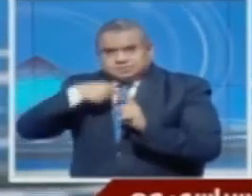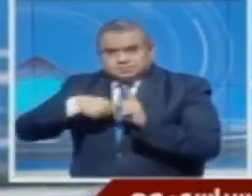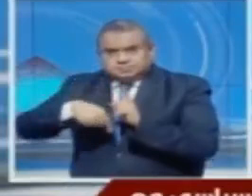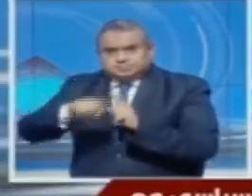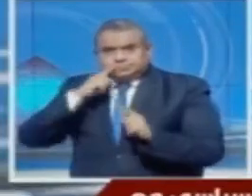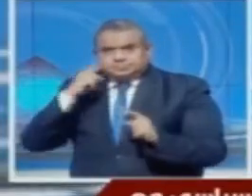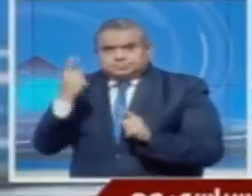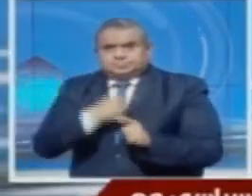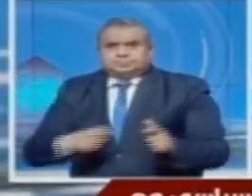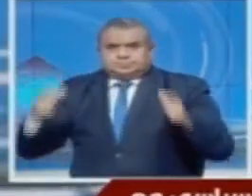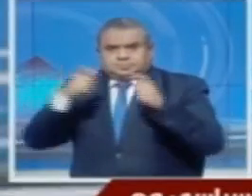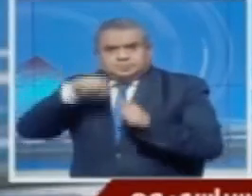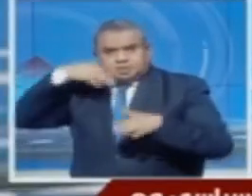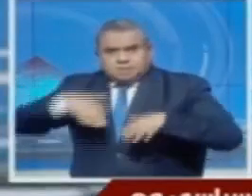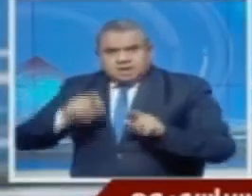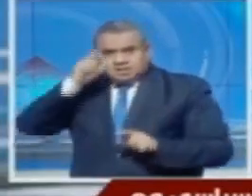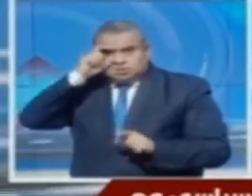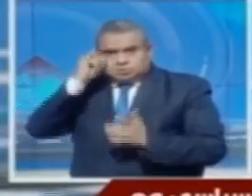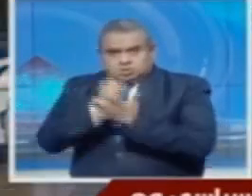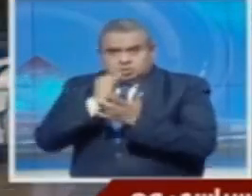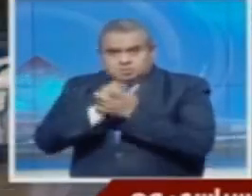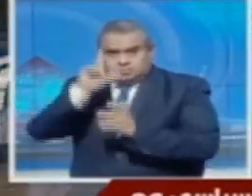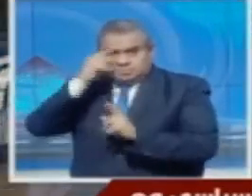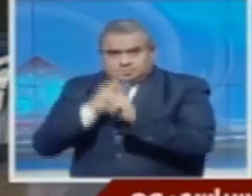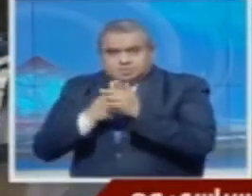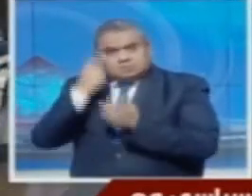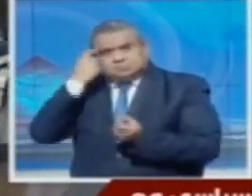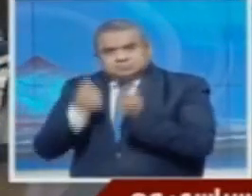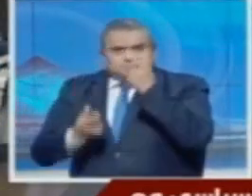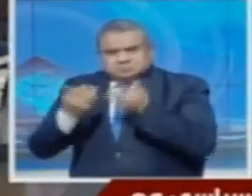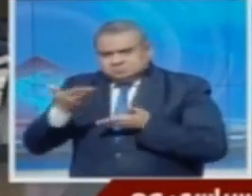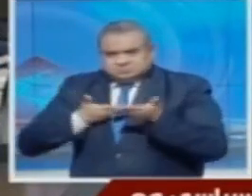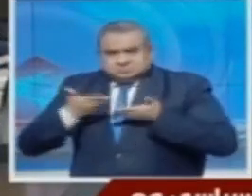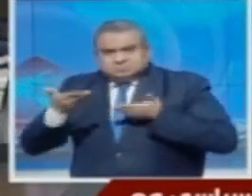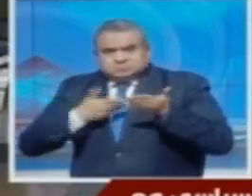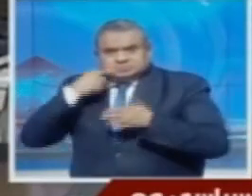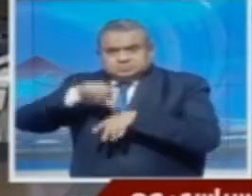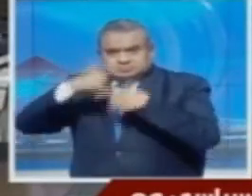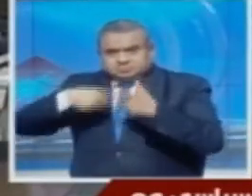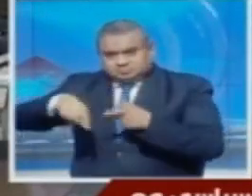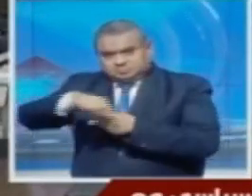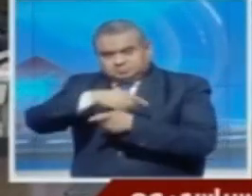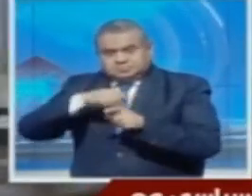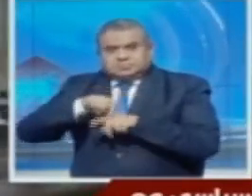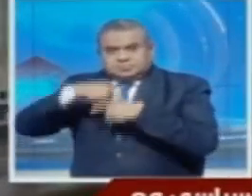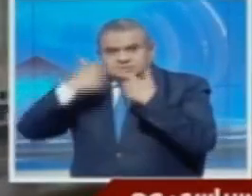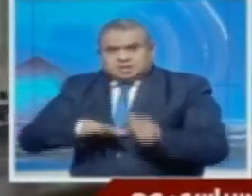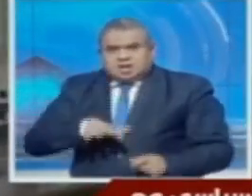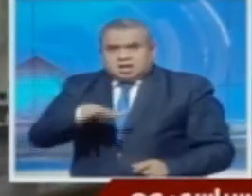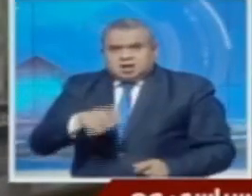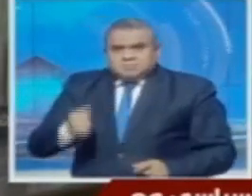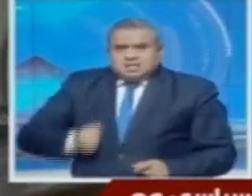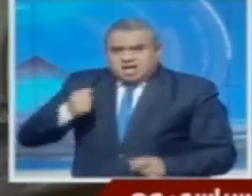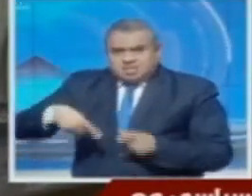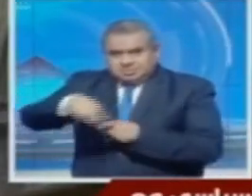ذلك خلال اجتماع عقده مدبولي لاستعراض التصورات المقترحة لتطوير المنطقة المحيطة بمحطة سكك حديد